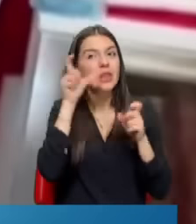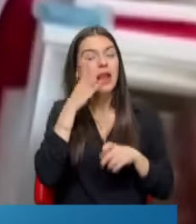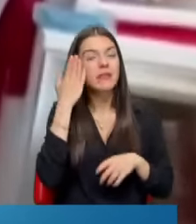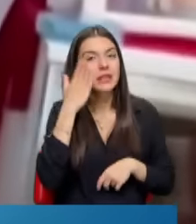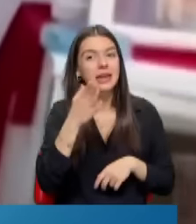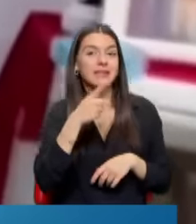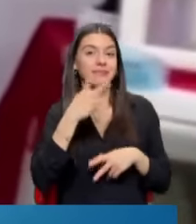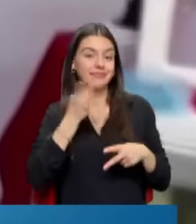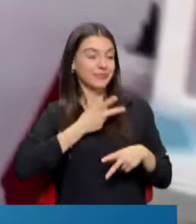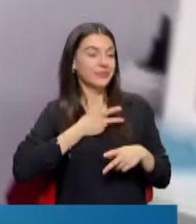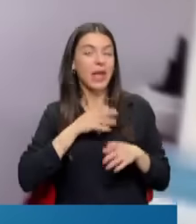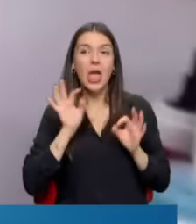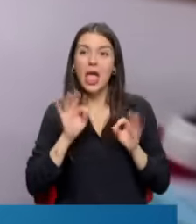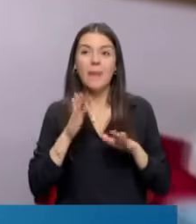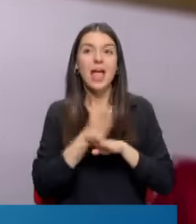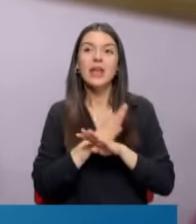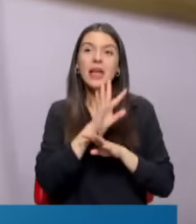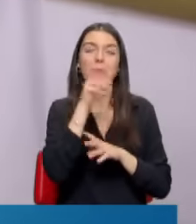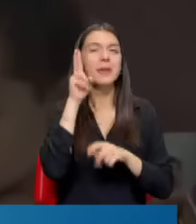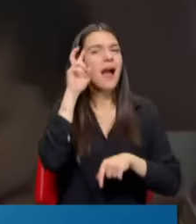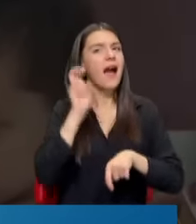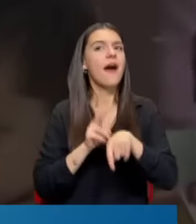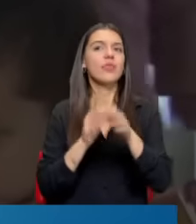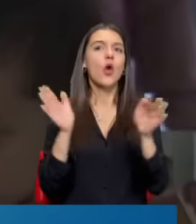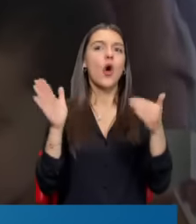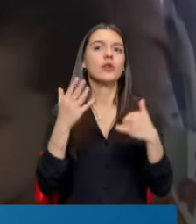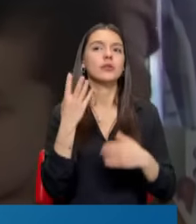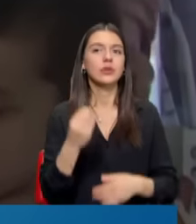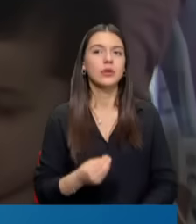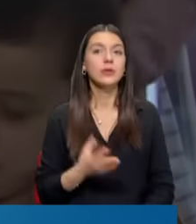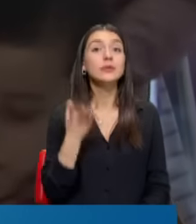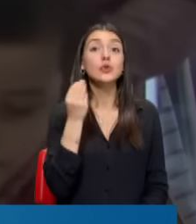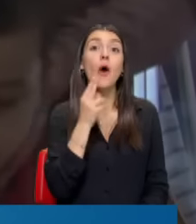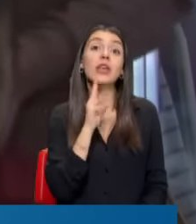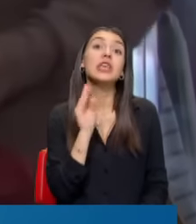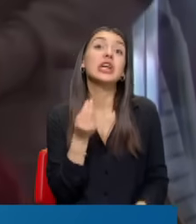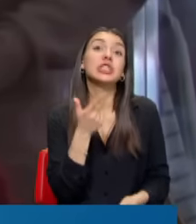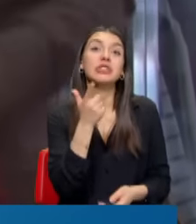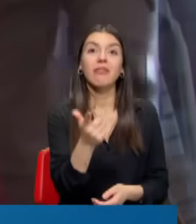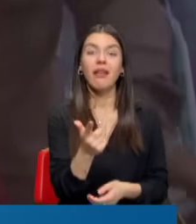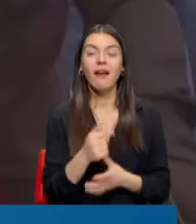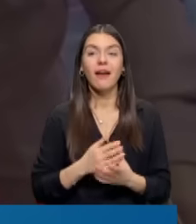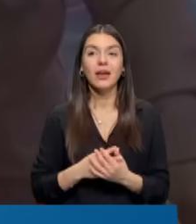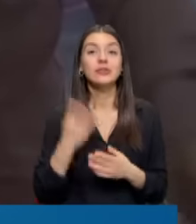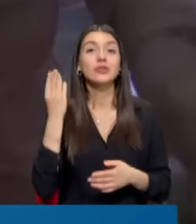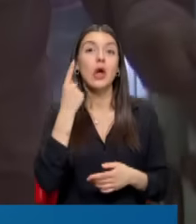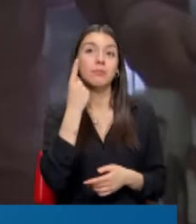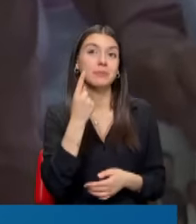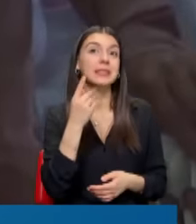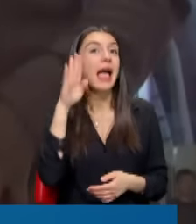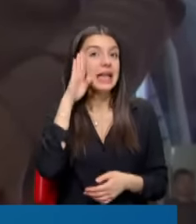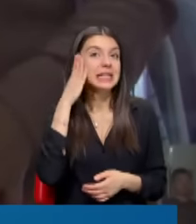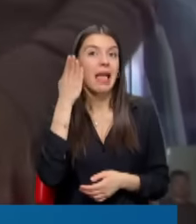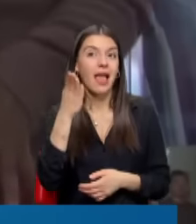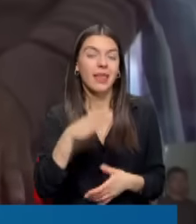kişisel eşyalarının bulunduğu bir ana odasına dönüştürüldü. Çok yakışıklıymış ve çok güzel bir